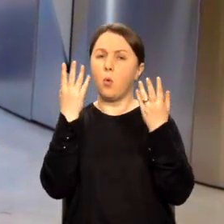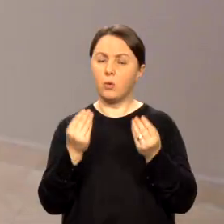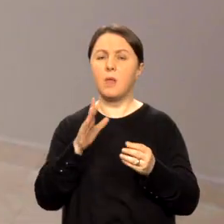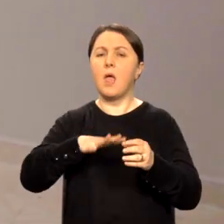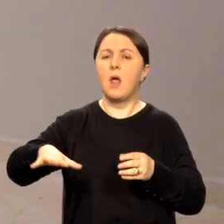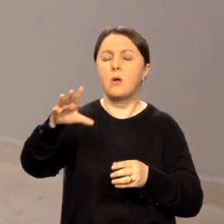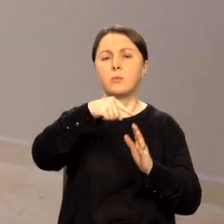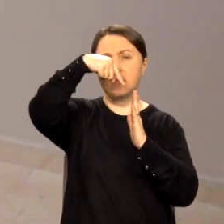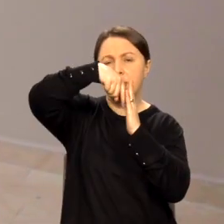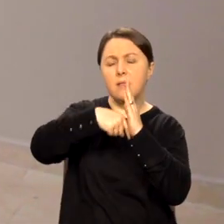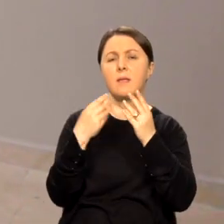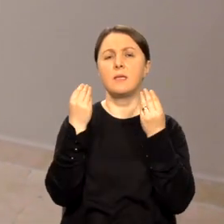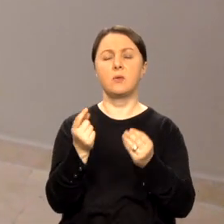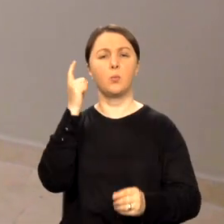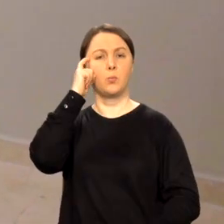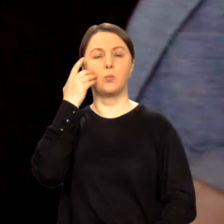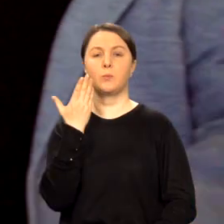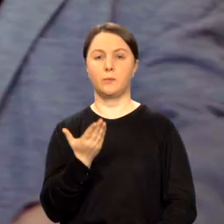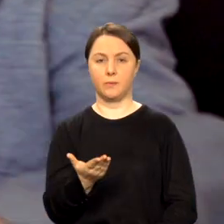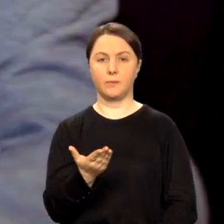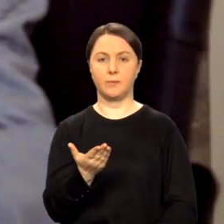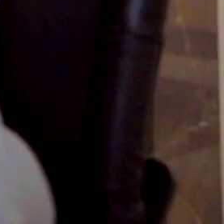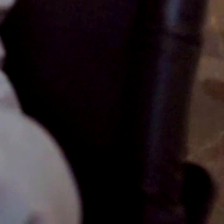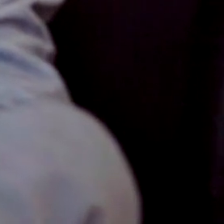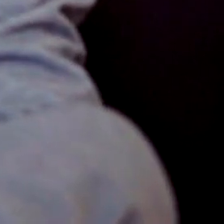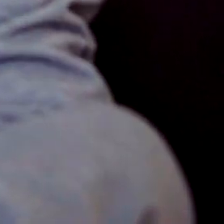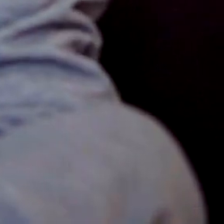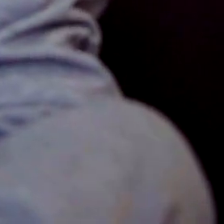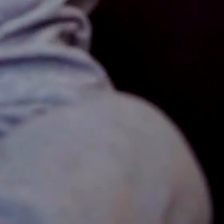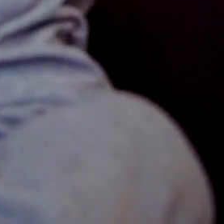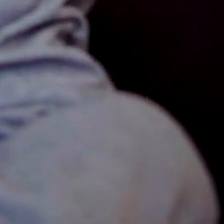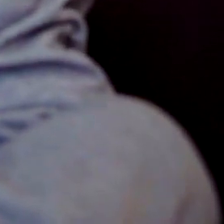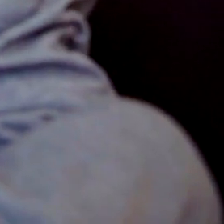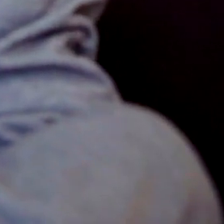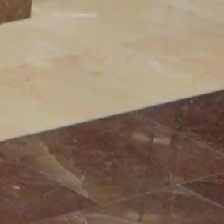erişimi konusunda her türlü detay incelikle düşünüldü.